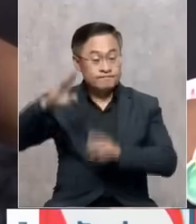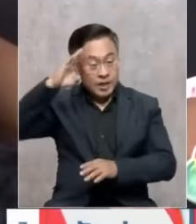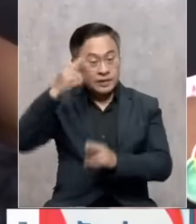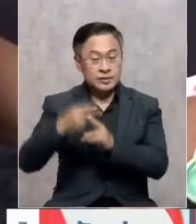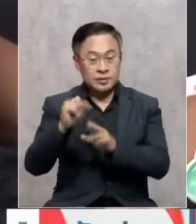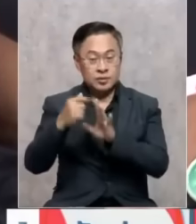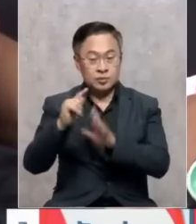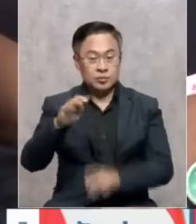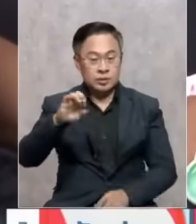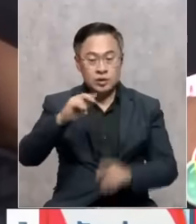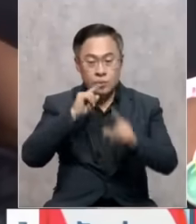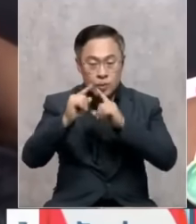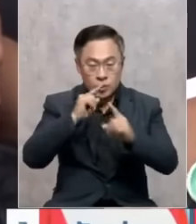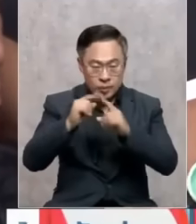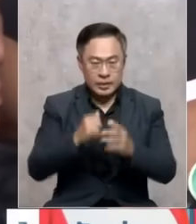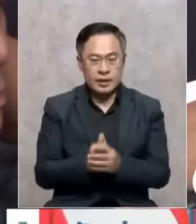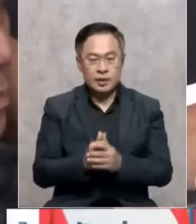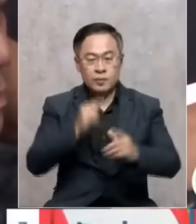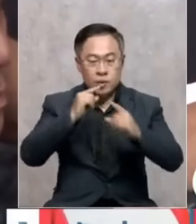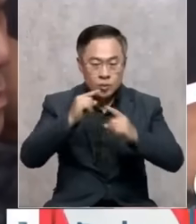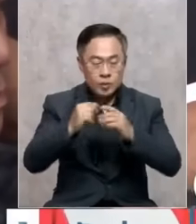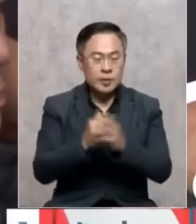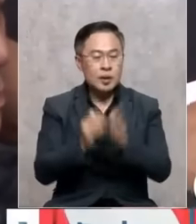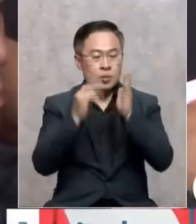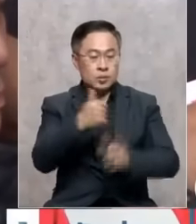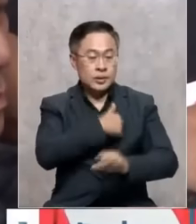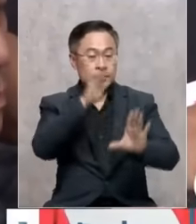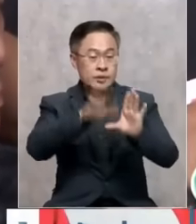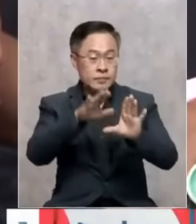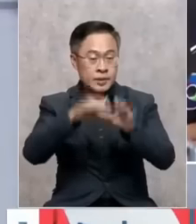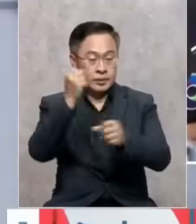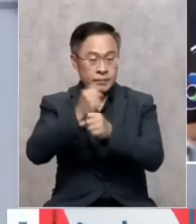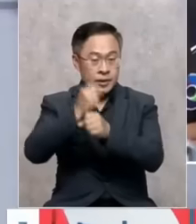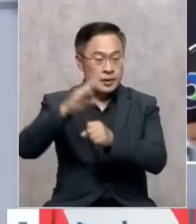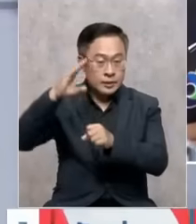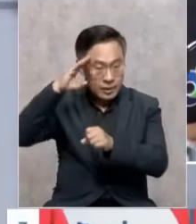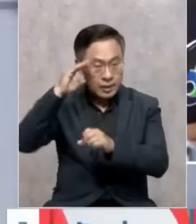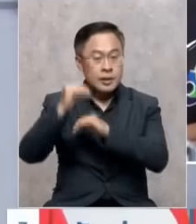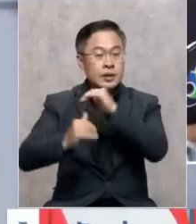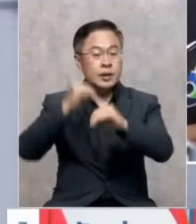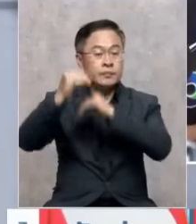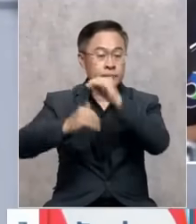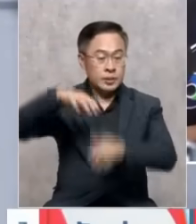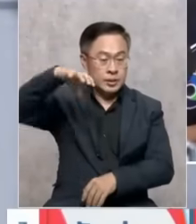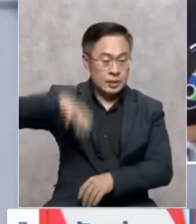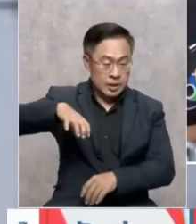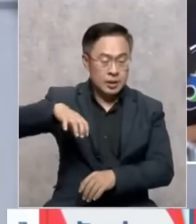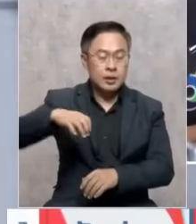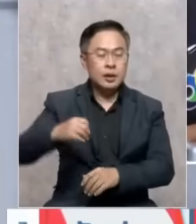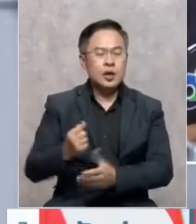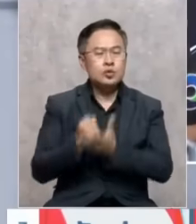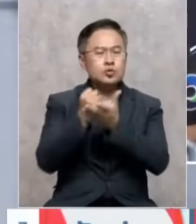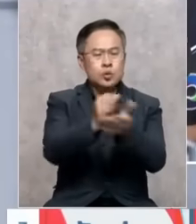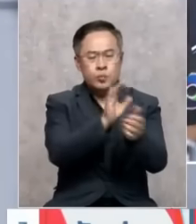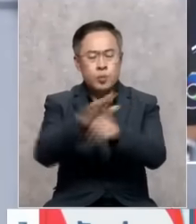ยบายอะไรบ้างอยากจะเป็นสมัครใจในการเป็นทหารการพัฒนากองทัพให้เป็นที่พึ่งของประชาชนแบบนี้เนี่ยนะ